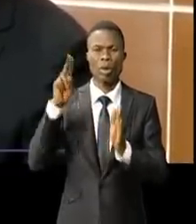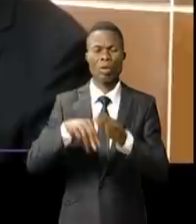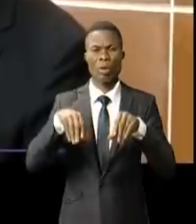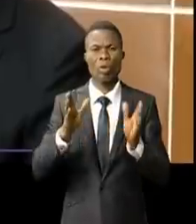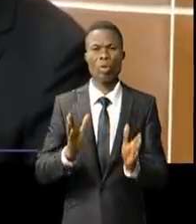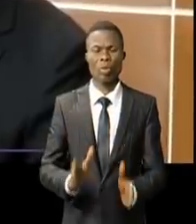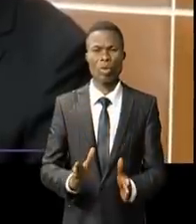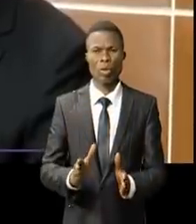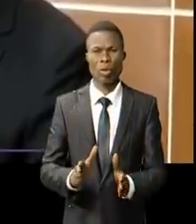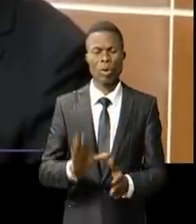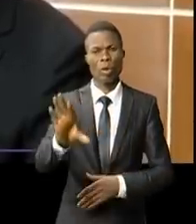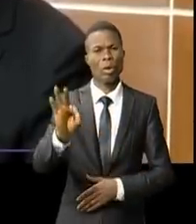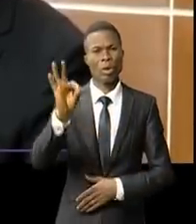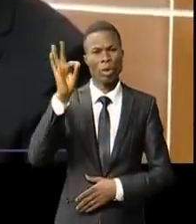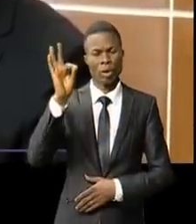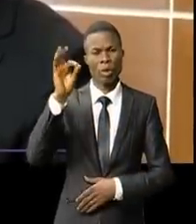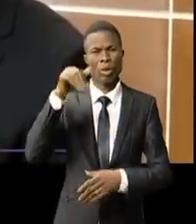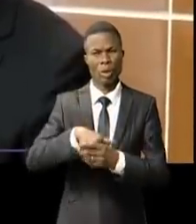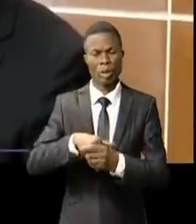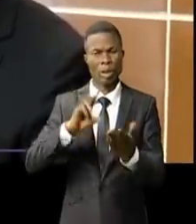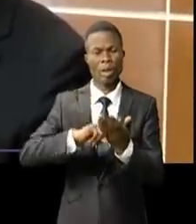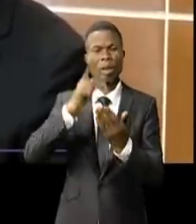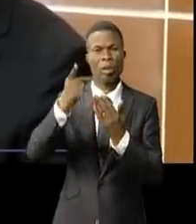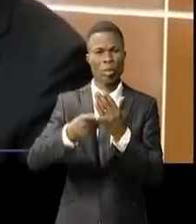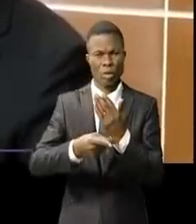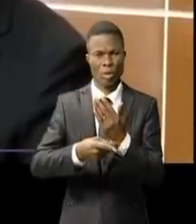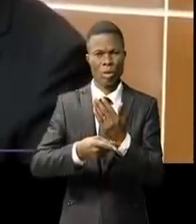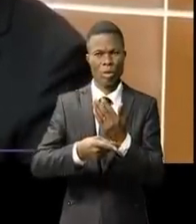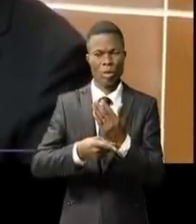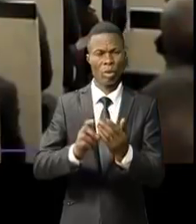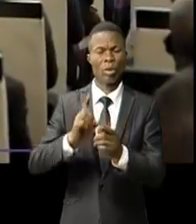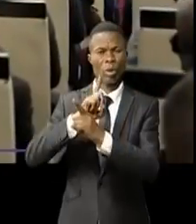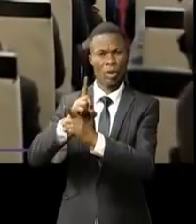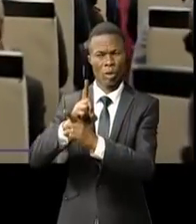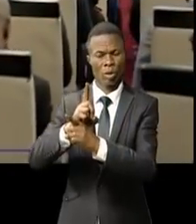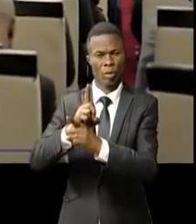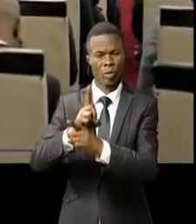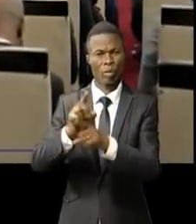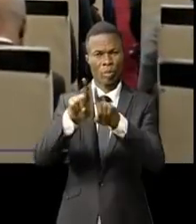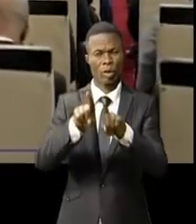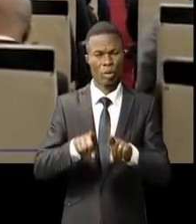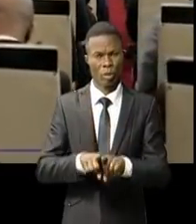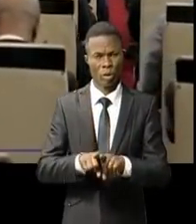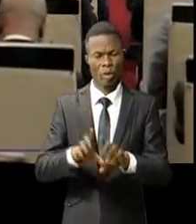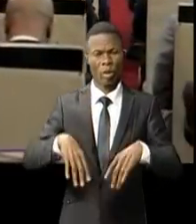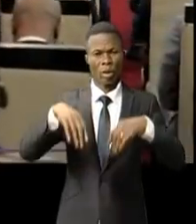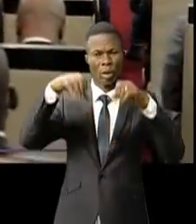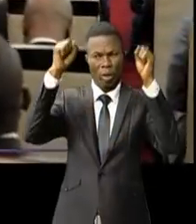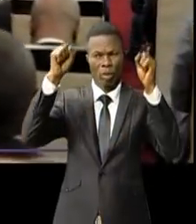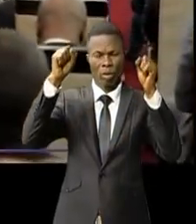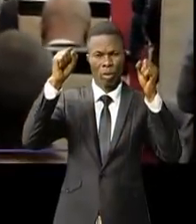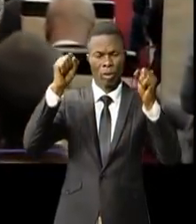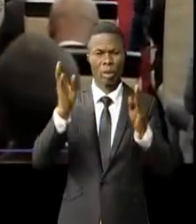congolais s'est choisi à travers son programme défendu et adopté